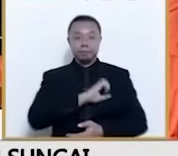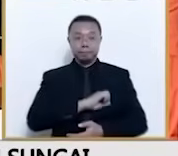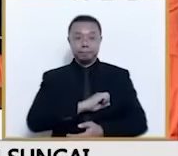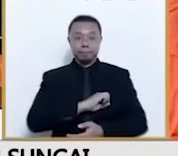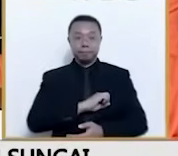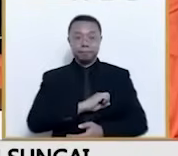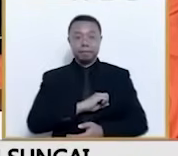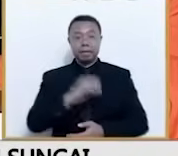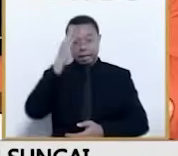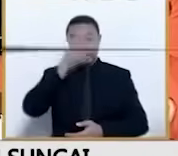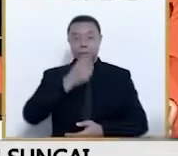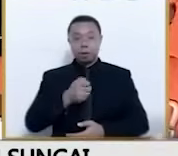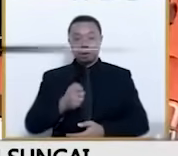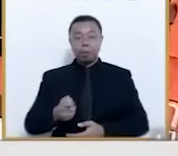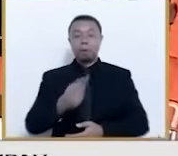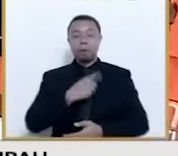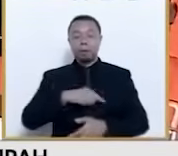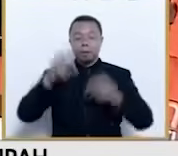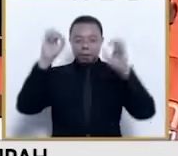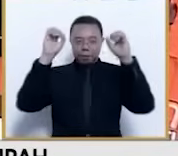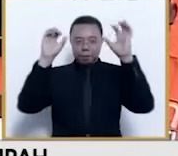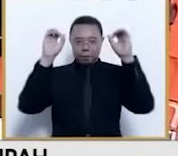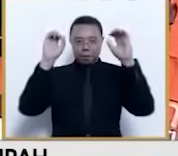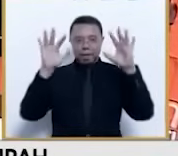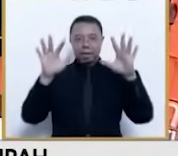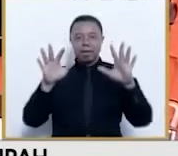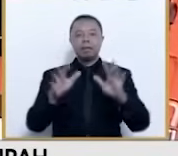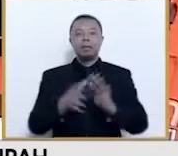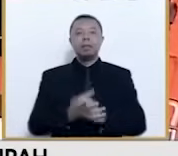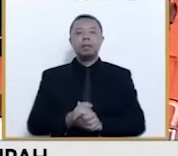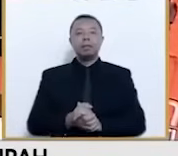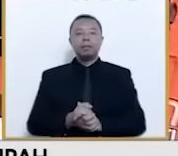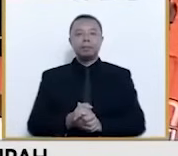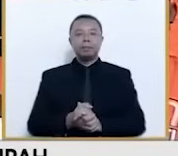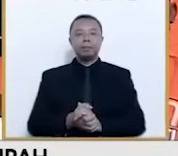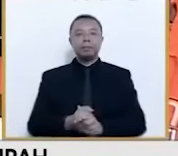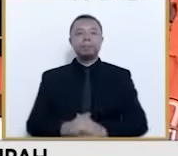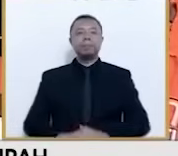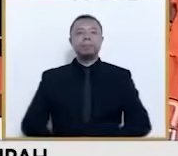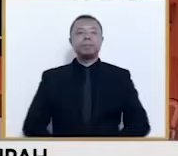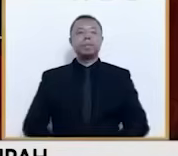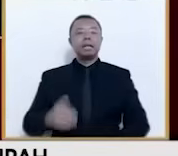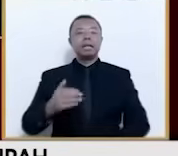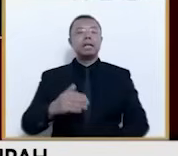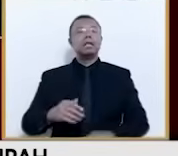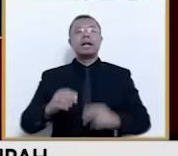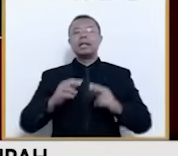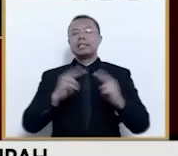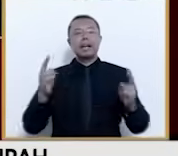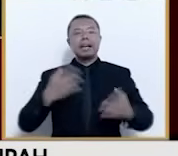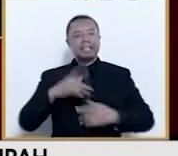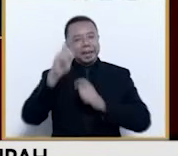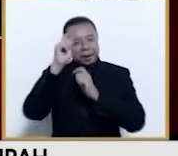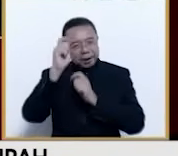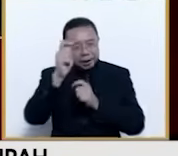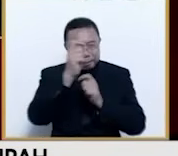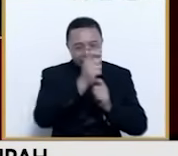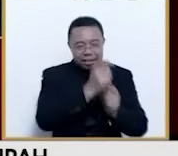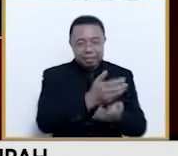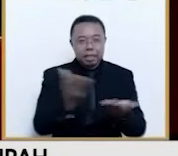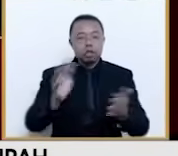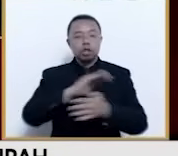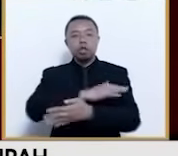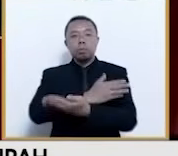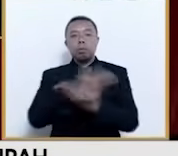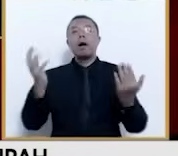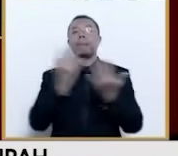Bismillahirrahmanirrahim. Assalamualaikum warahmatullahi wabarakatuh. Yang sungguh saya hormati